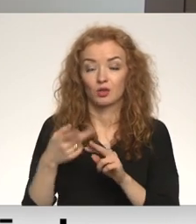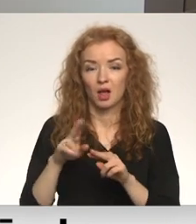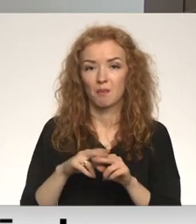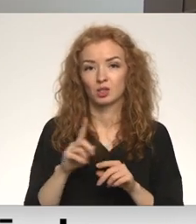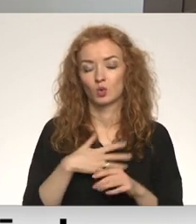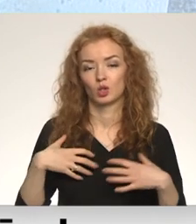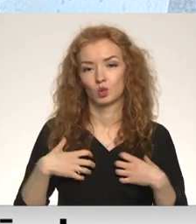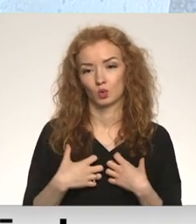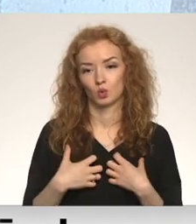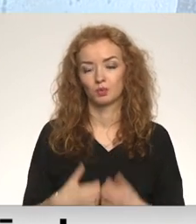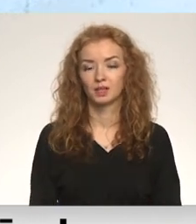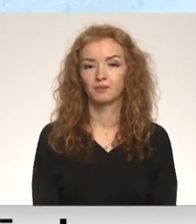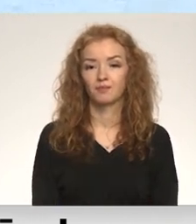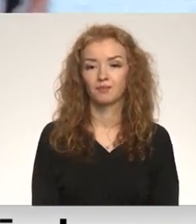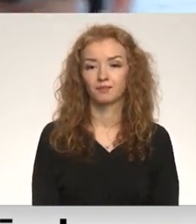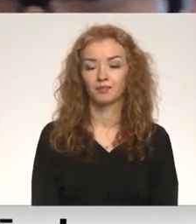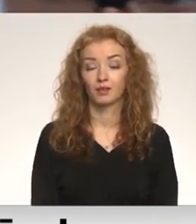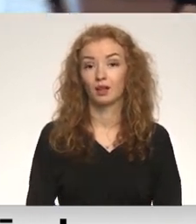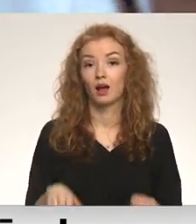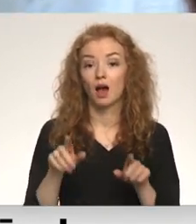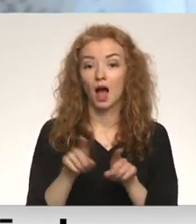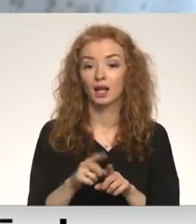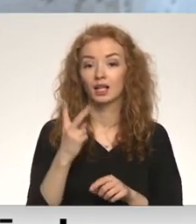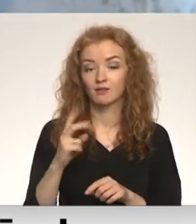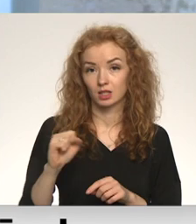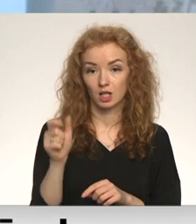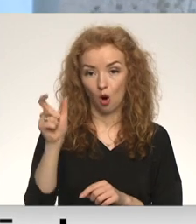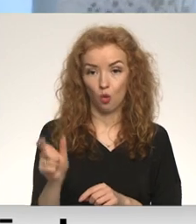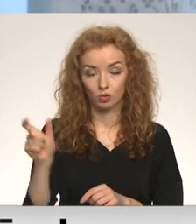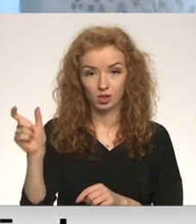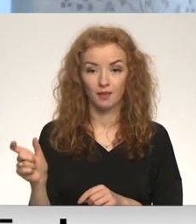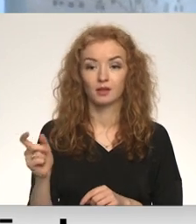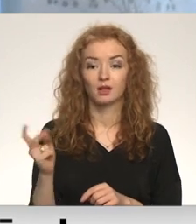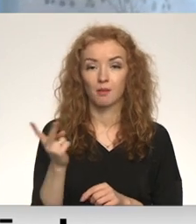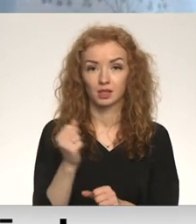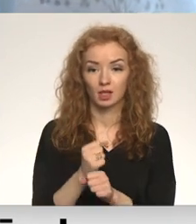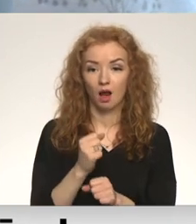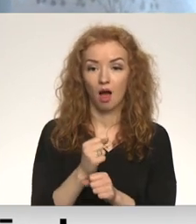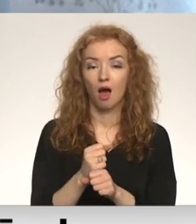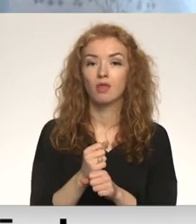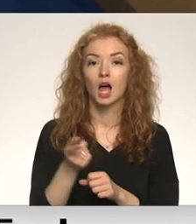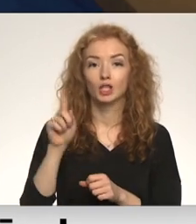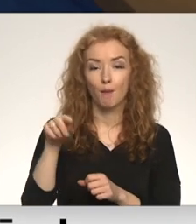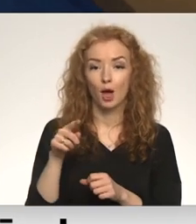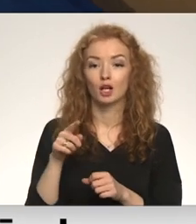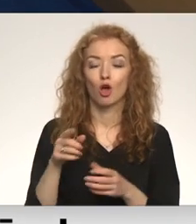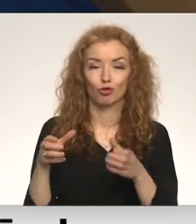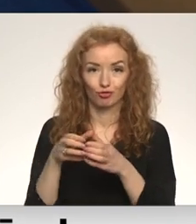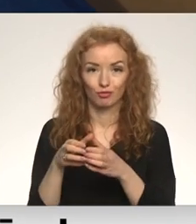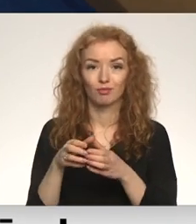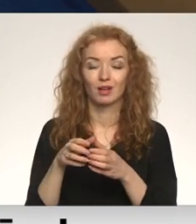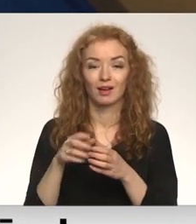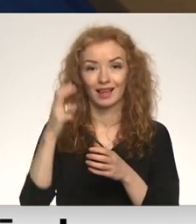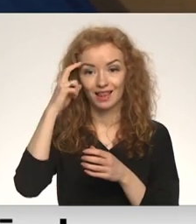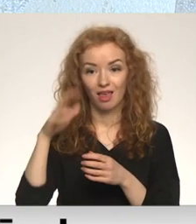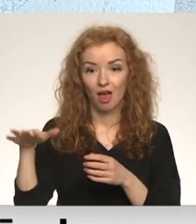ir tik bēdīgi. Šo bēgļu vidū ir arī draudzenes Olga un Liza. Abas strādāja samariešu apvienībā Kijevā, un abām ģimenes